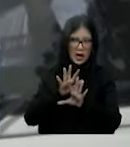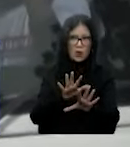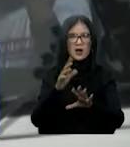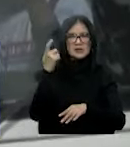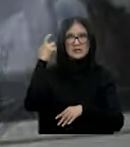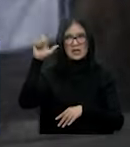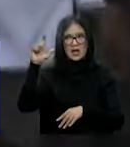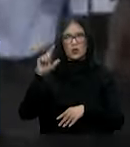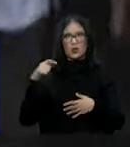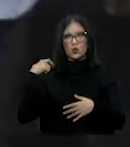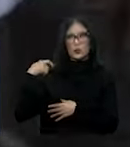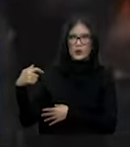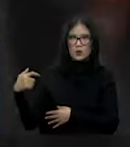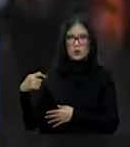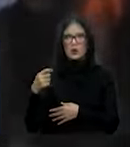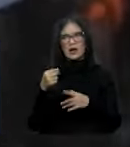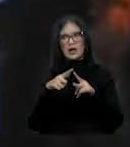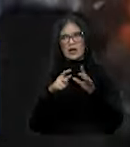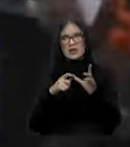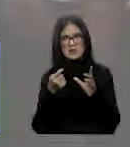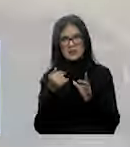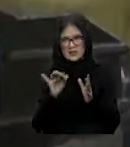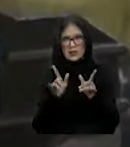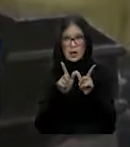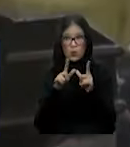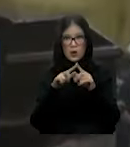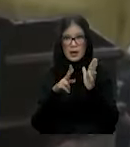Nasir dan Muhammad Wardan ke kantor KPU Riau.